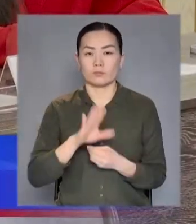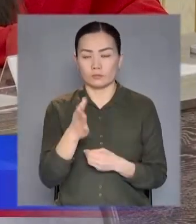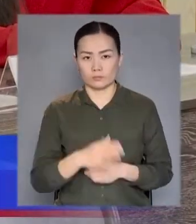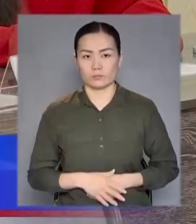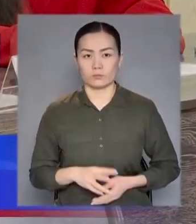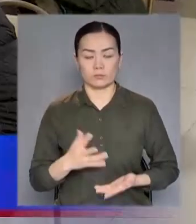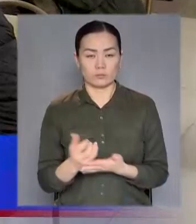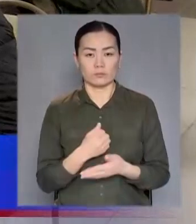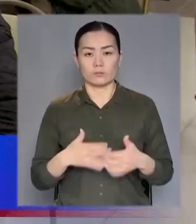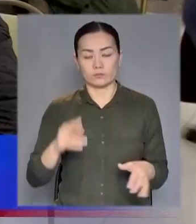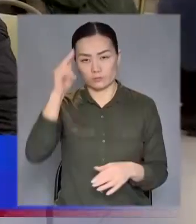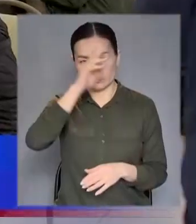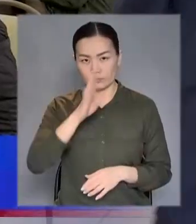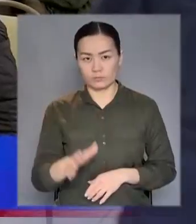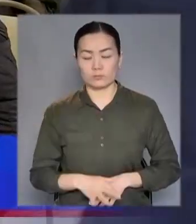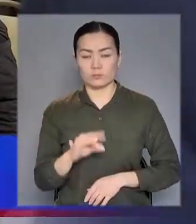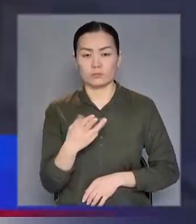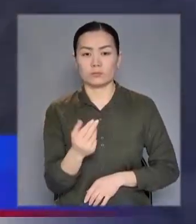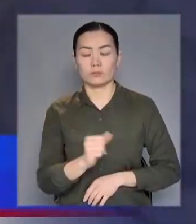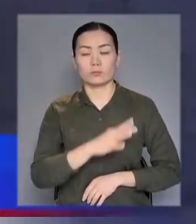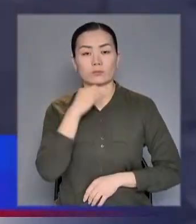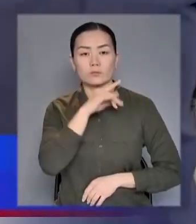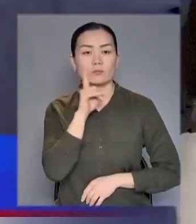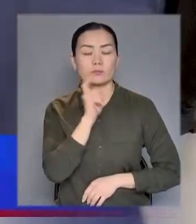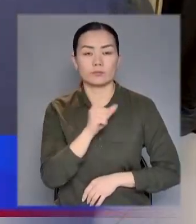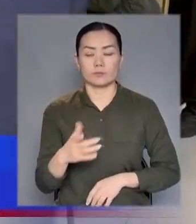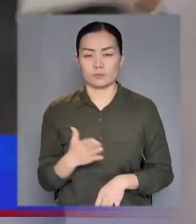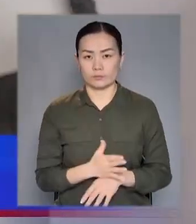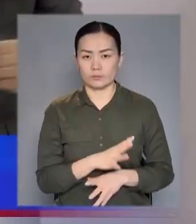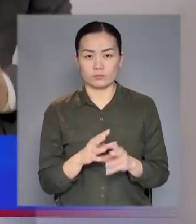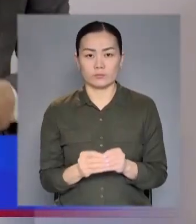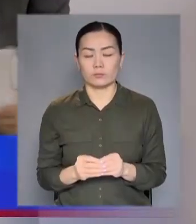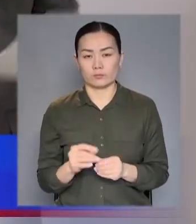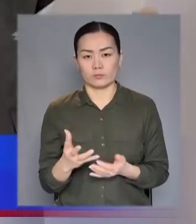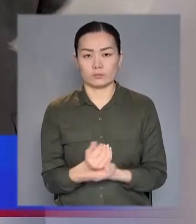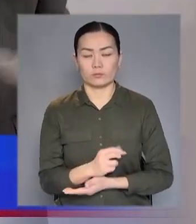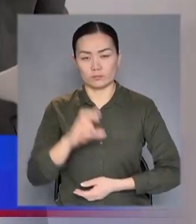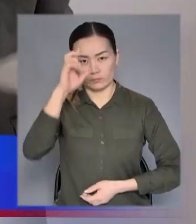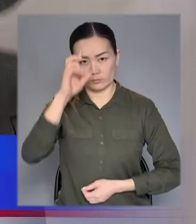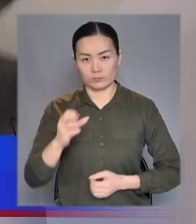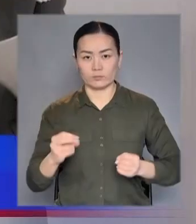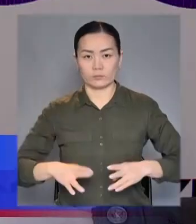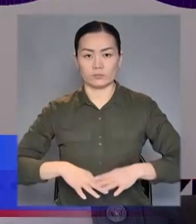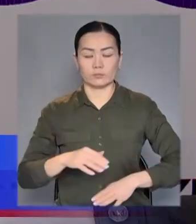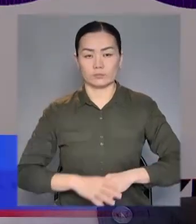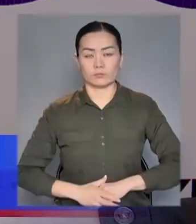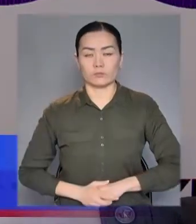которые вот-вот окончат учебу. На ярмарку пришло много молодых людей, которые получили консультации